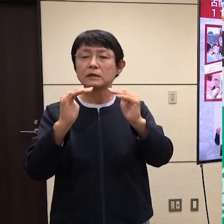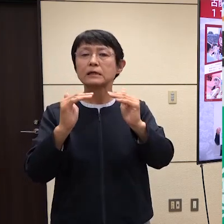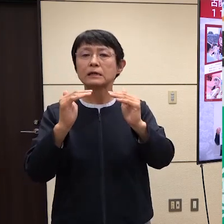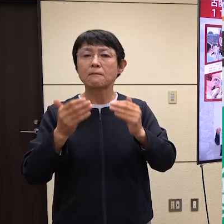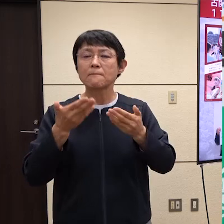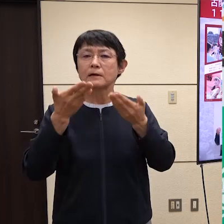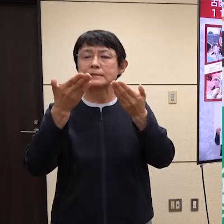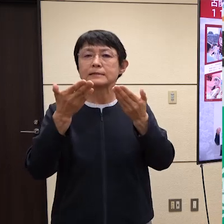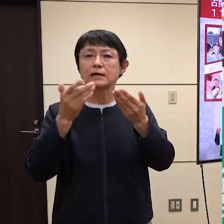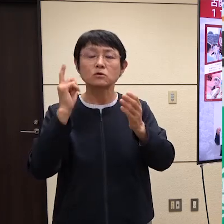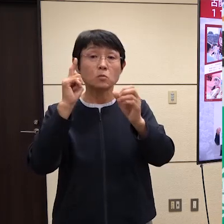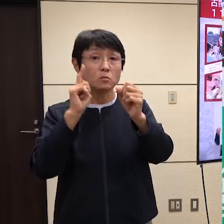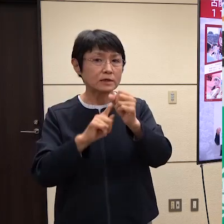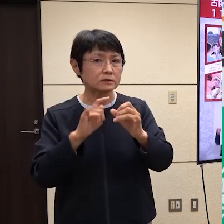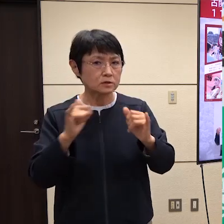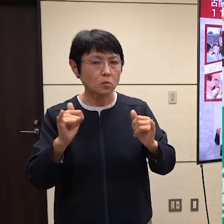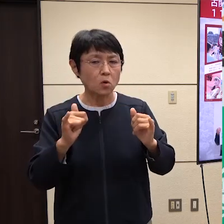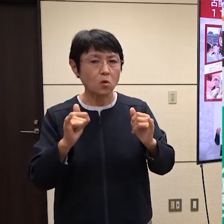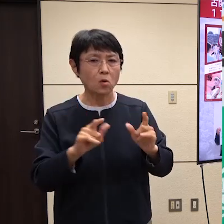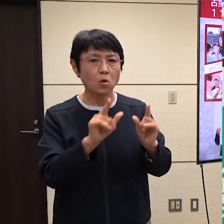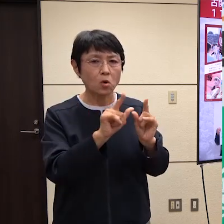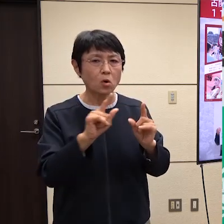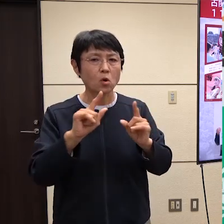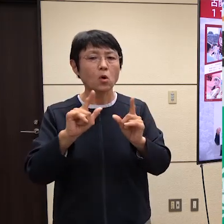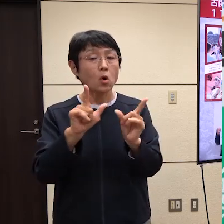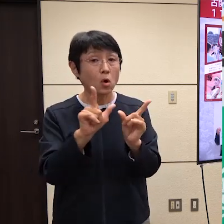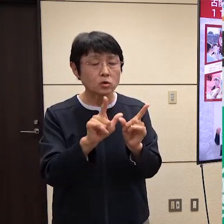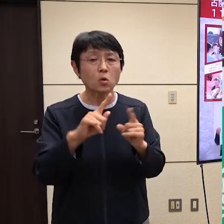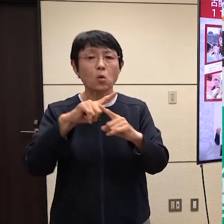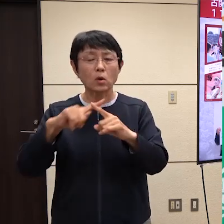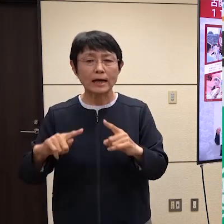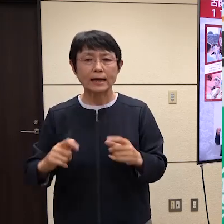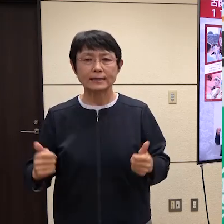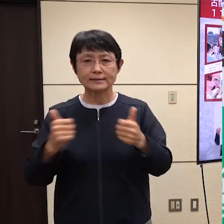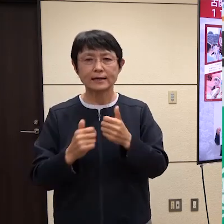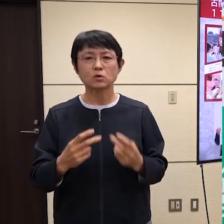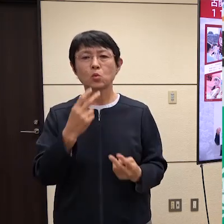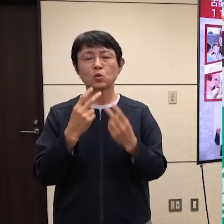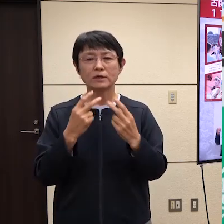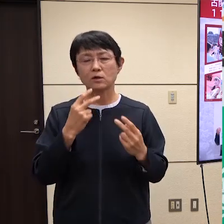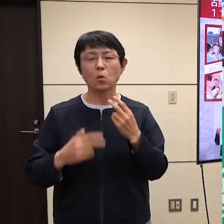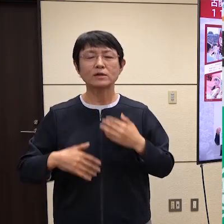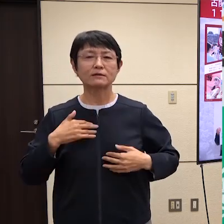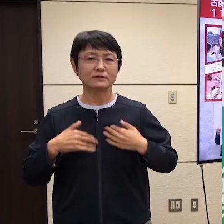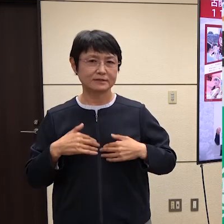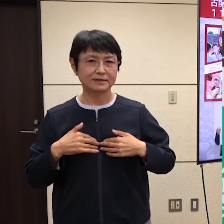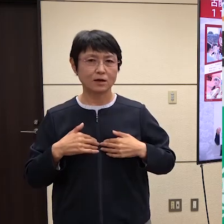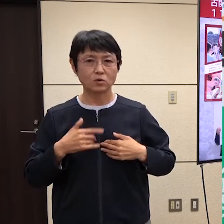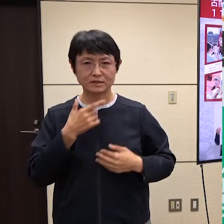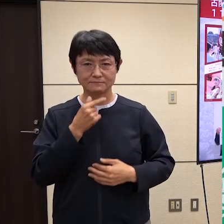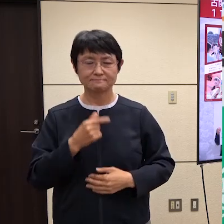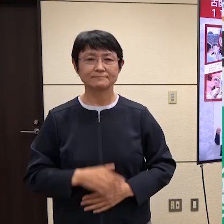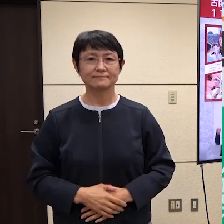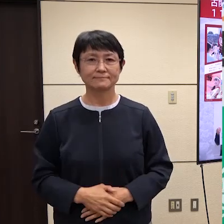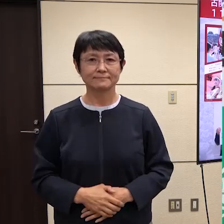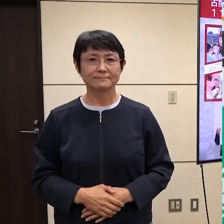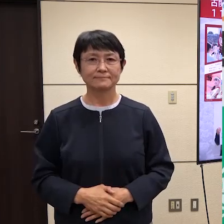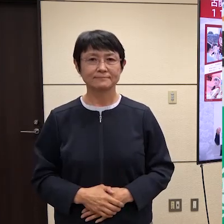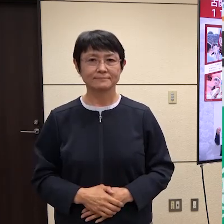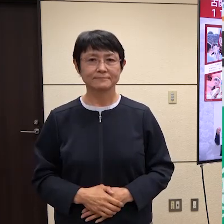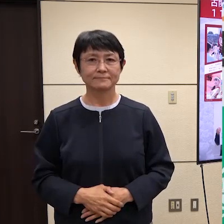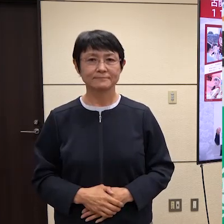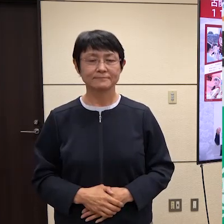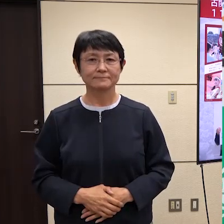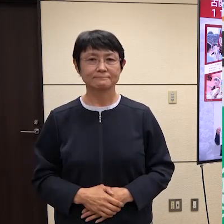この、早慶戦のですね、雰囲気を味わっていただきたいなというふうに考えております。それ